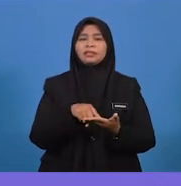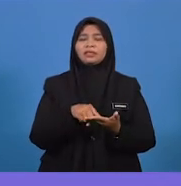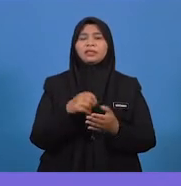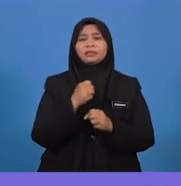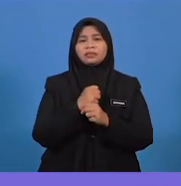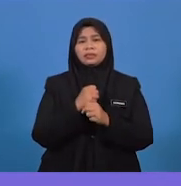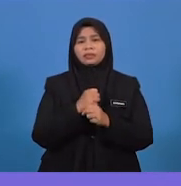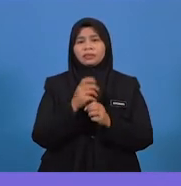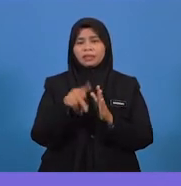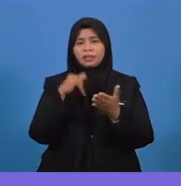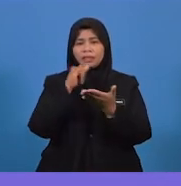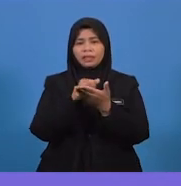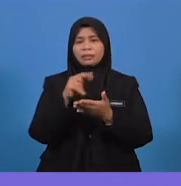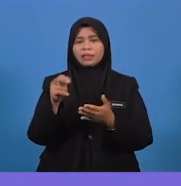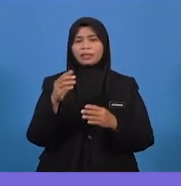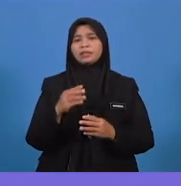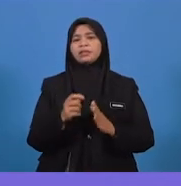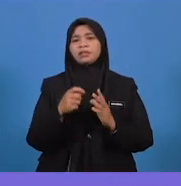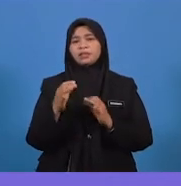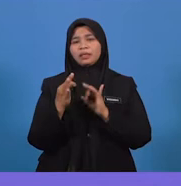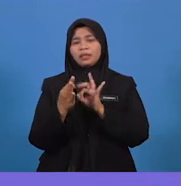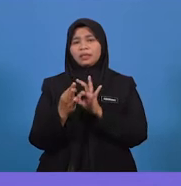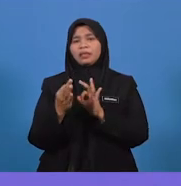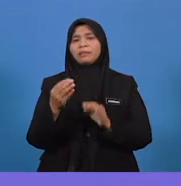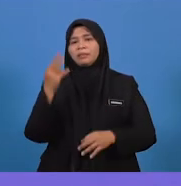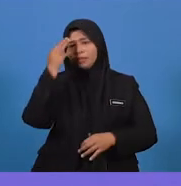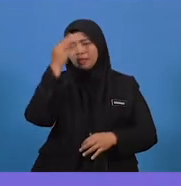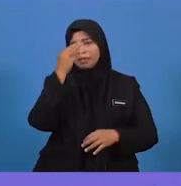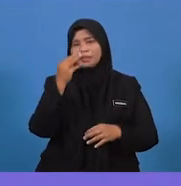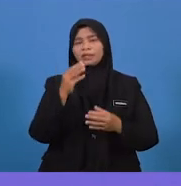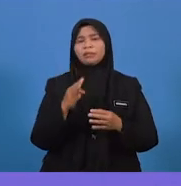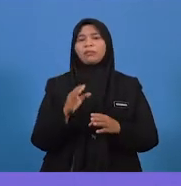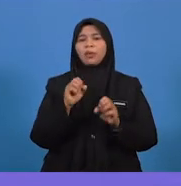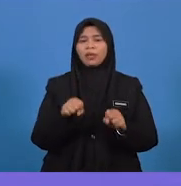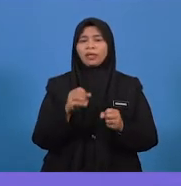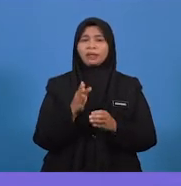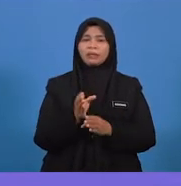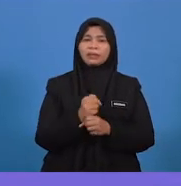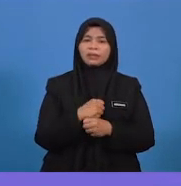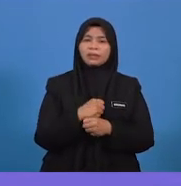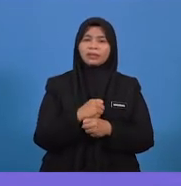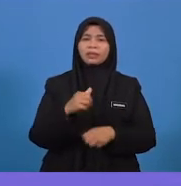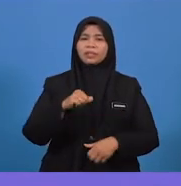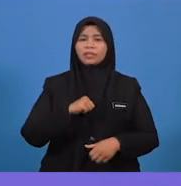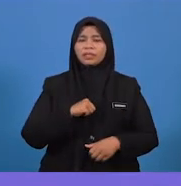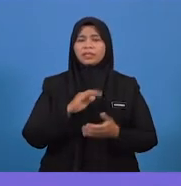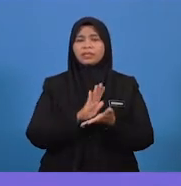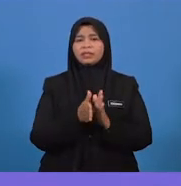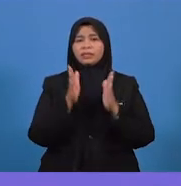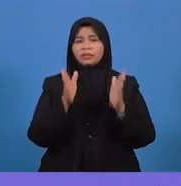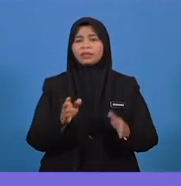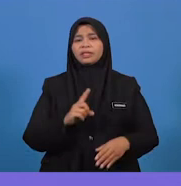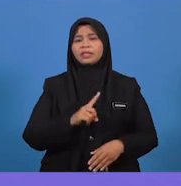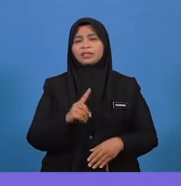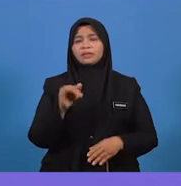malaikat ini ya. Sesungguhnya keimanan terhadap malaikat ini mampu membentuk diri kita menjadi Muslim yang